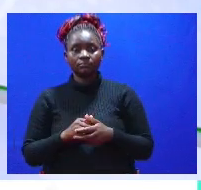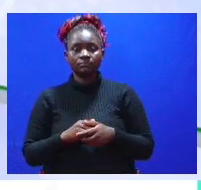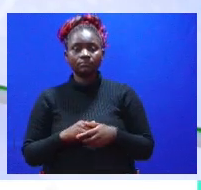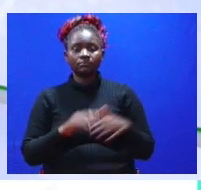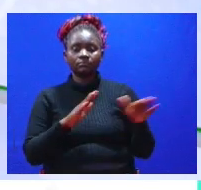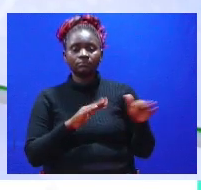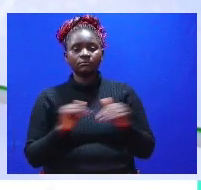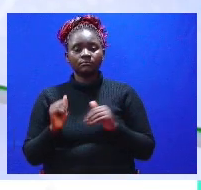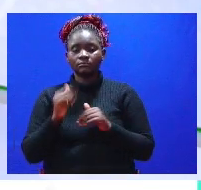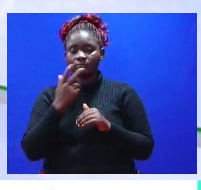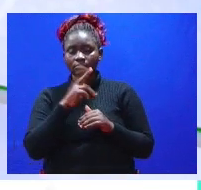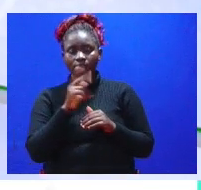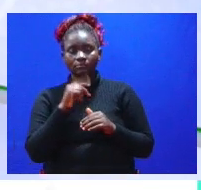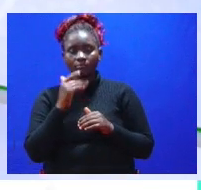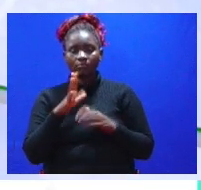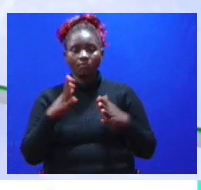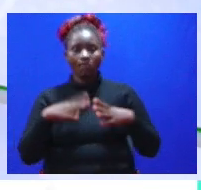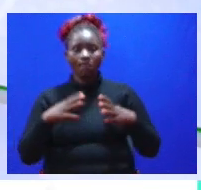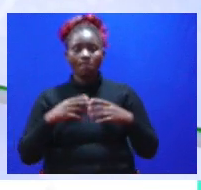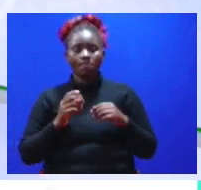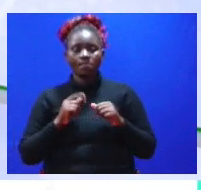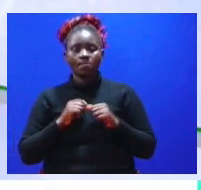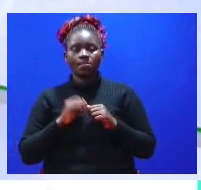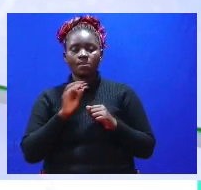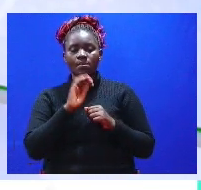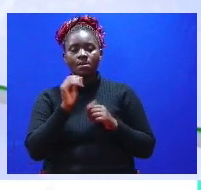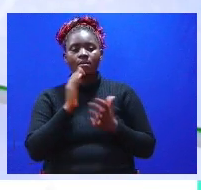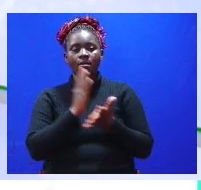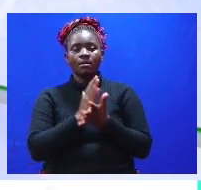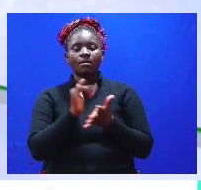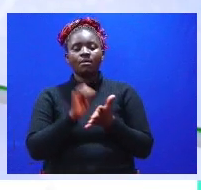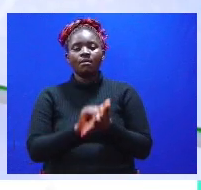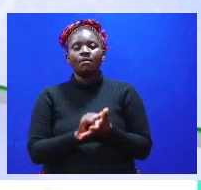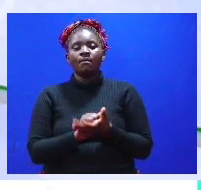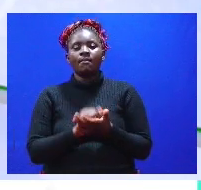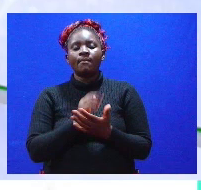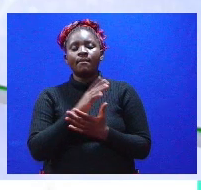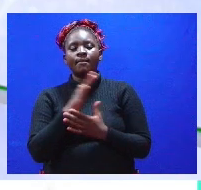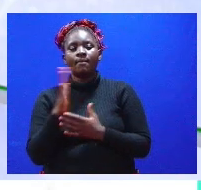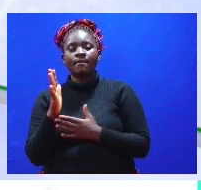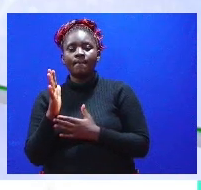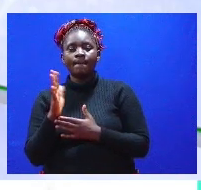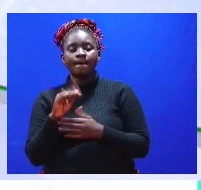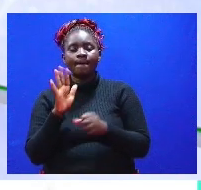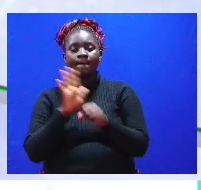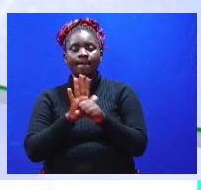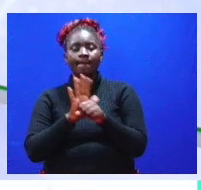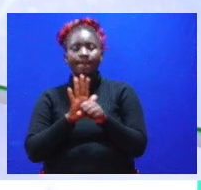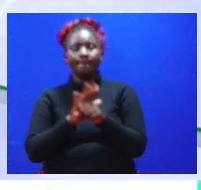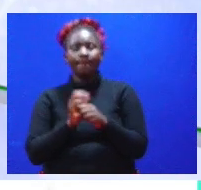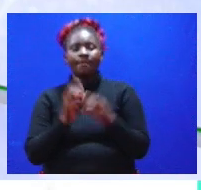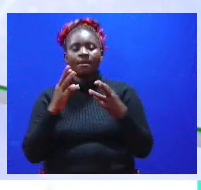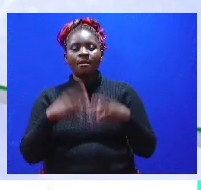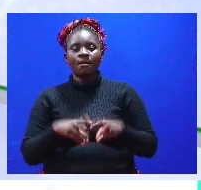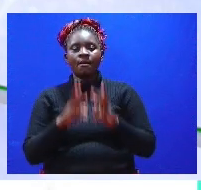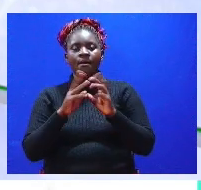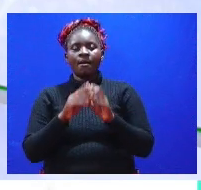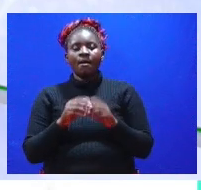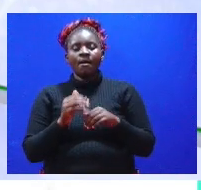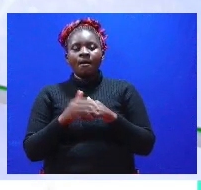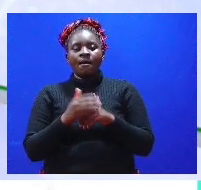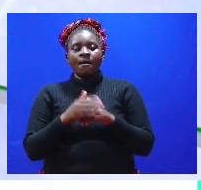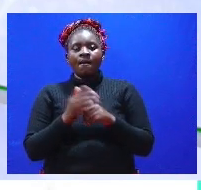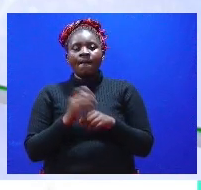nayo nigo abantu baganirate ku bodi wa kwene kya bunango speka bare emete asobunge asentire ya mo yokorenda